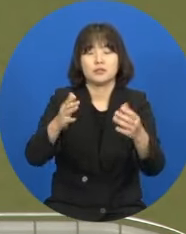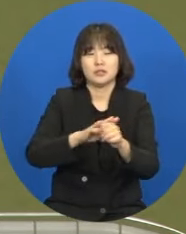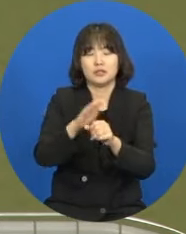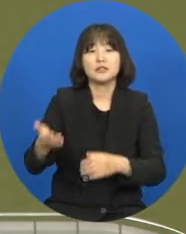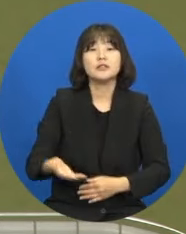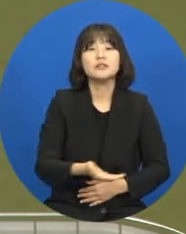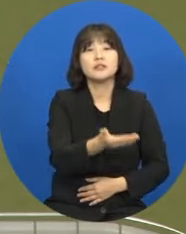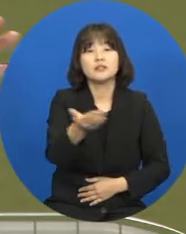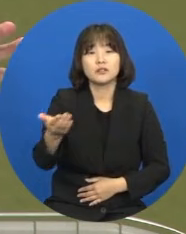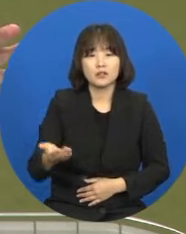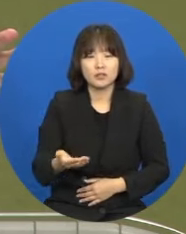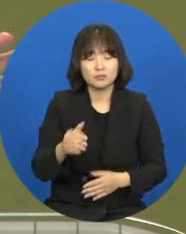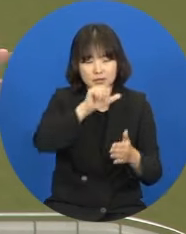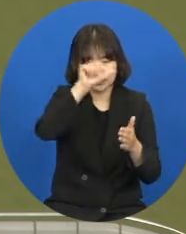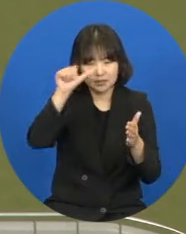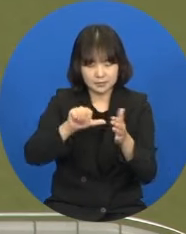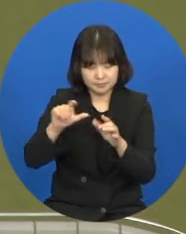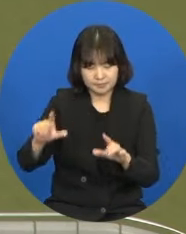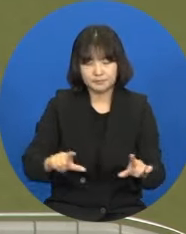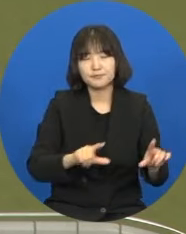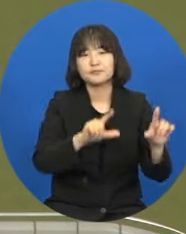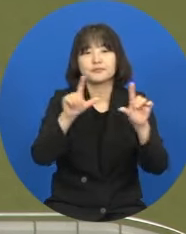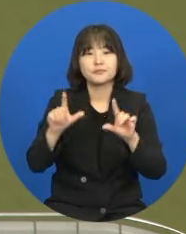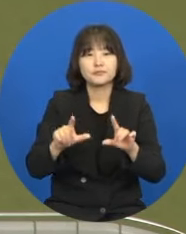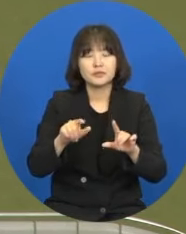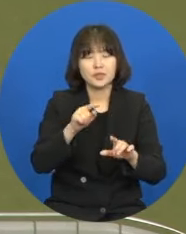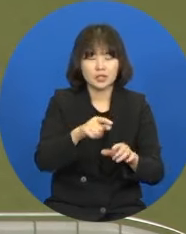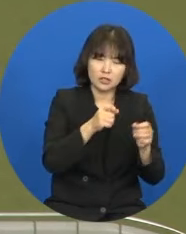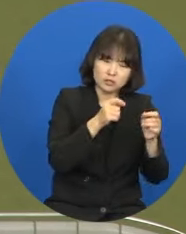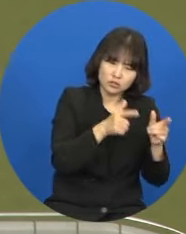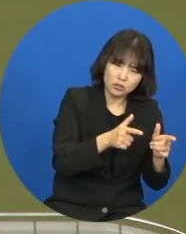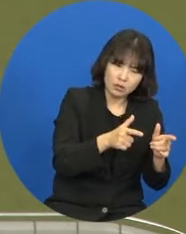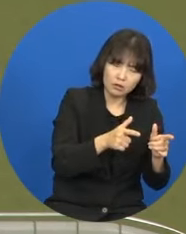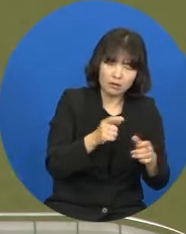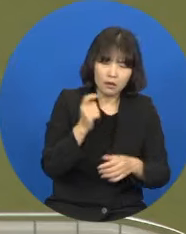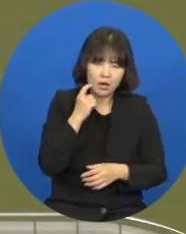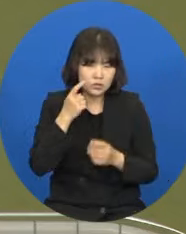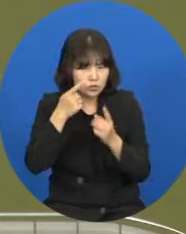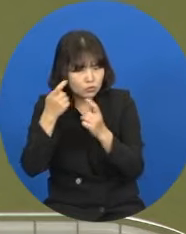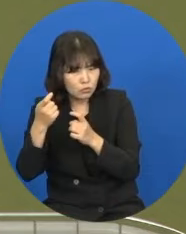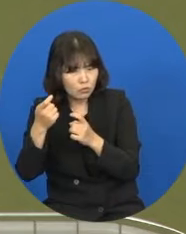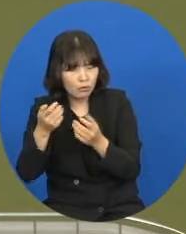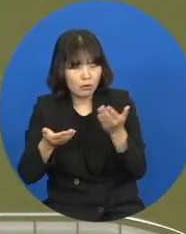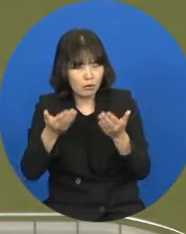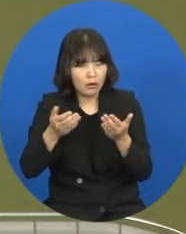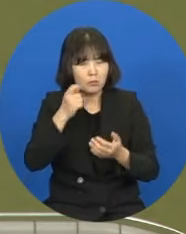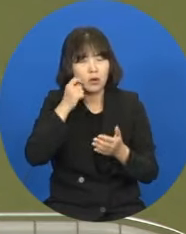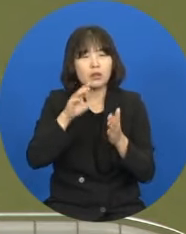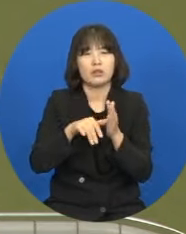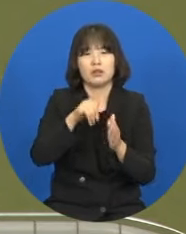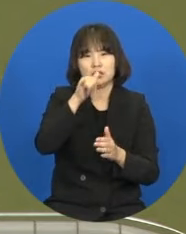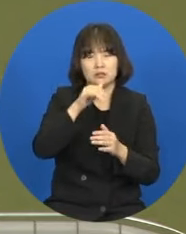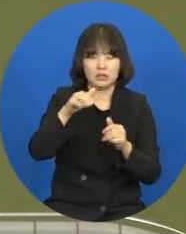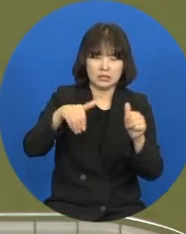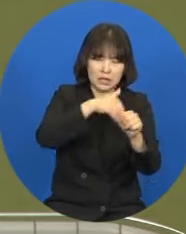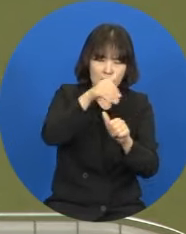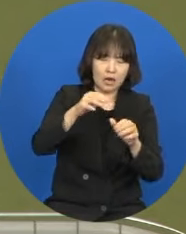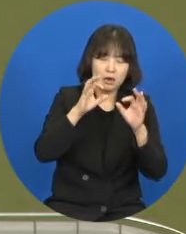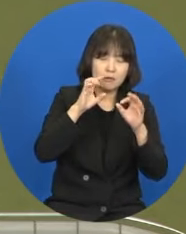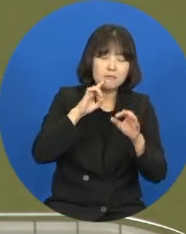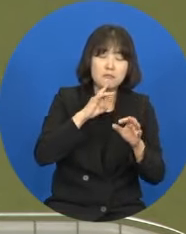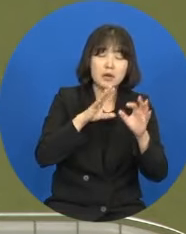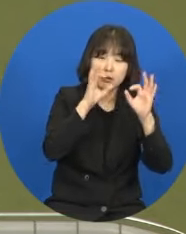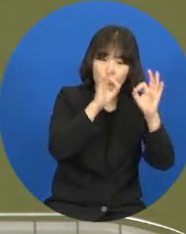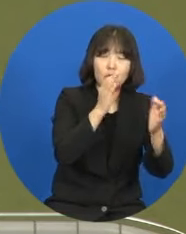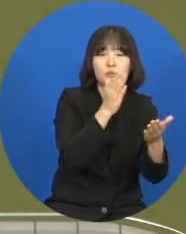여러분 인생 살다보면 이게 기회인지 유혹인지 잘 모를 때가 있어요 절대로 상한과 여건만 가지고 판단하지 마십시오